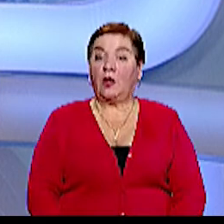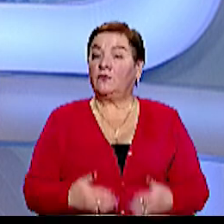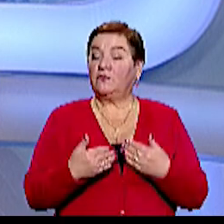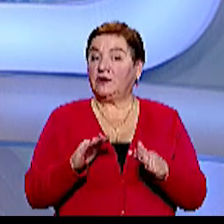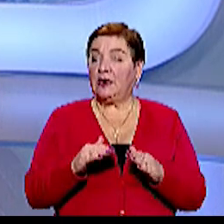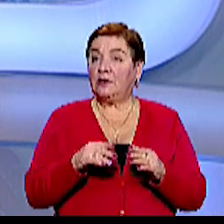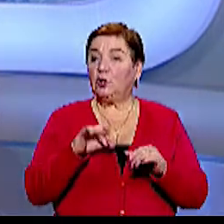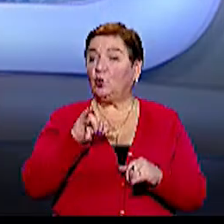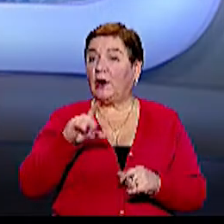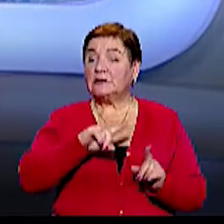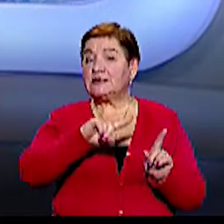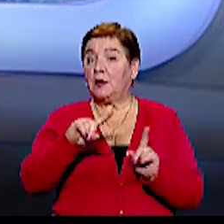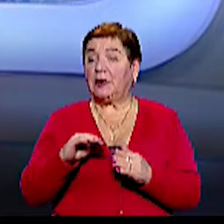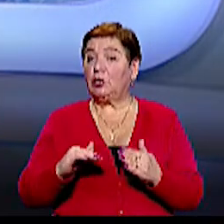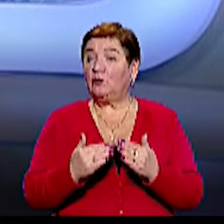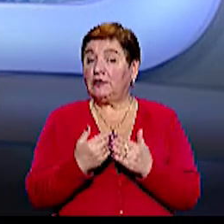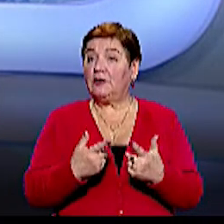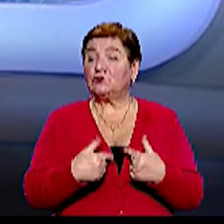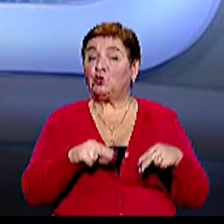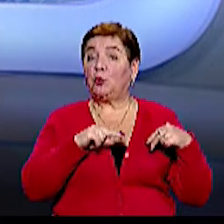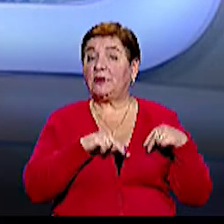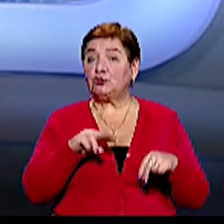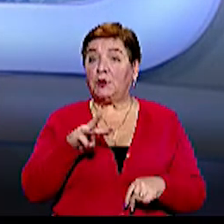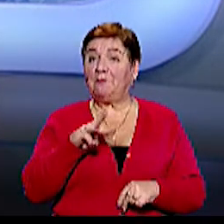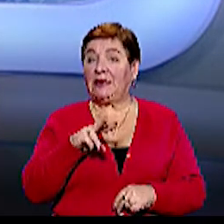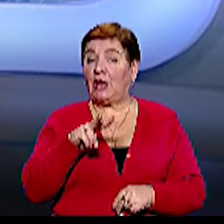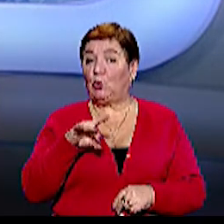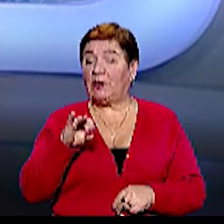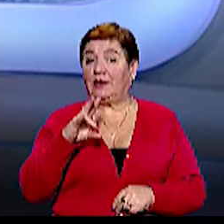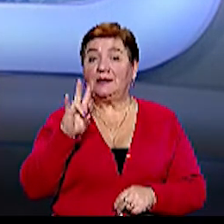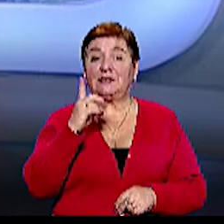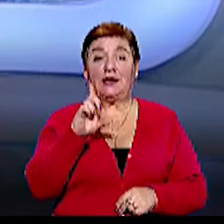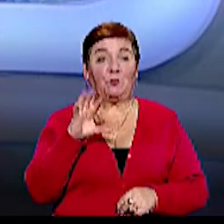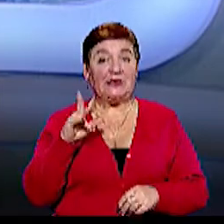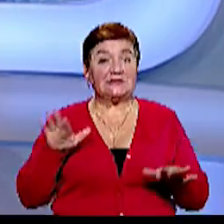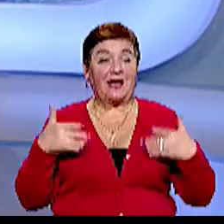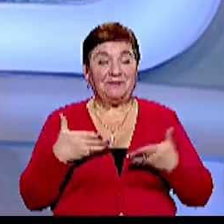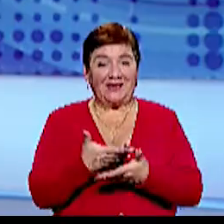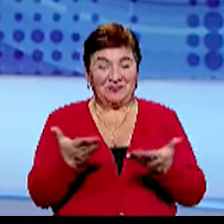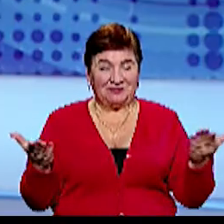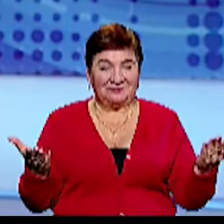В ефірі телеканалу ЮА «Закарпаття новини». В студії працюють Марія Лукей та Наталія Булеца. Вітаємо.